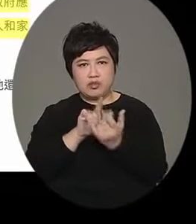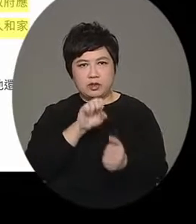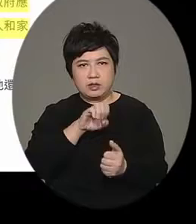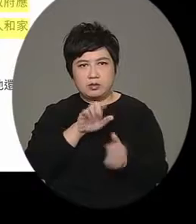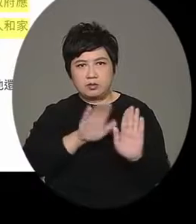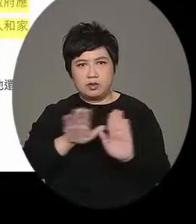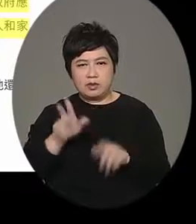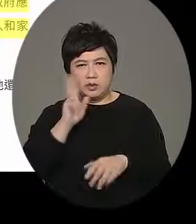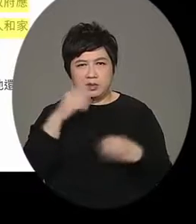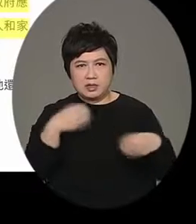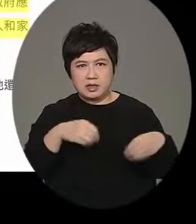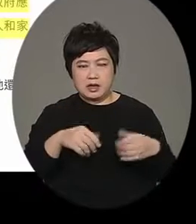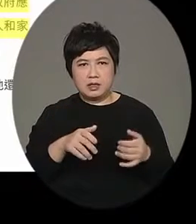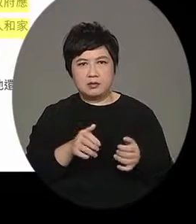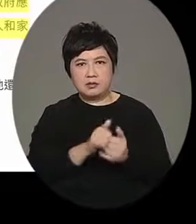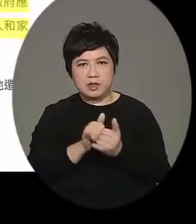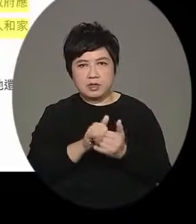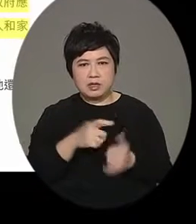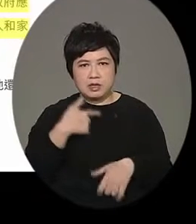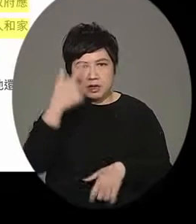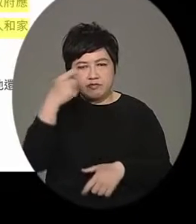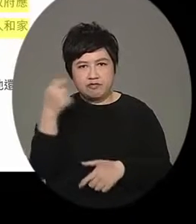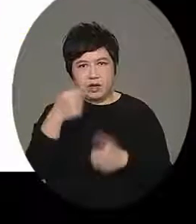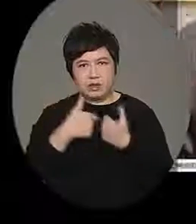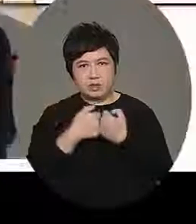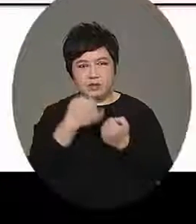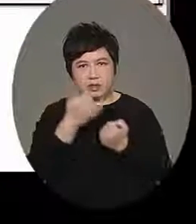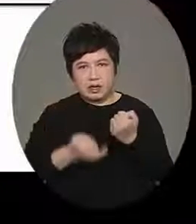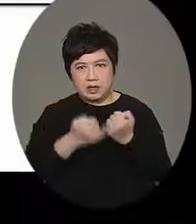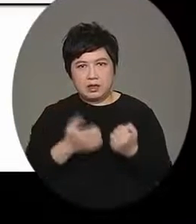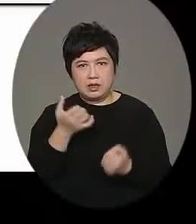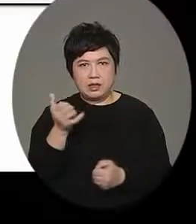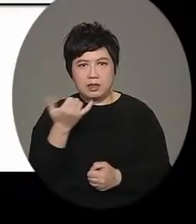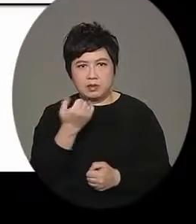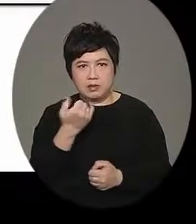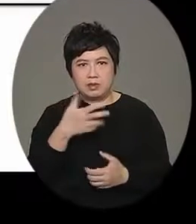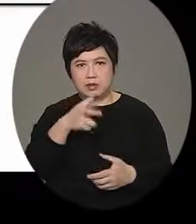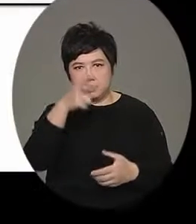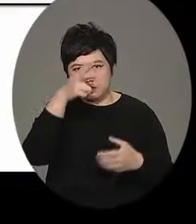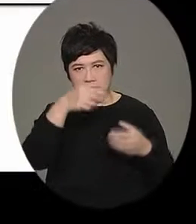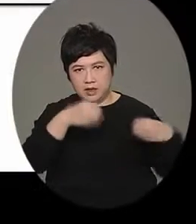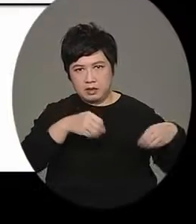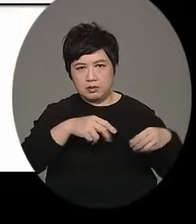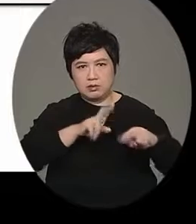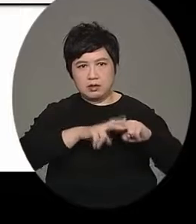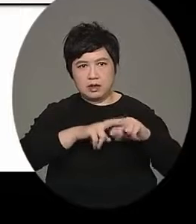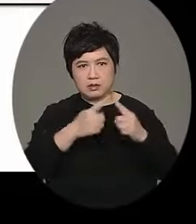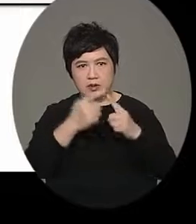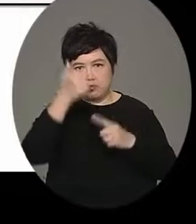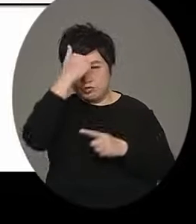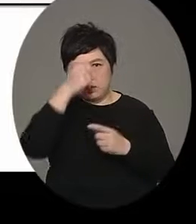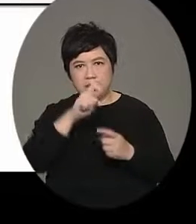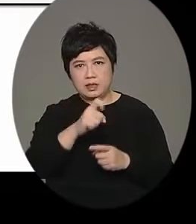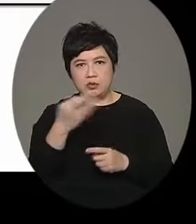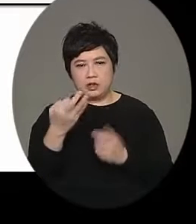知是否即是教他們拍拖，希望他們可以快點結婚生子啦。至於教育方面，內地民主派九